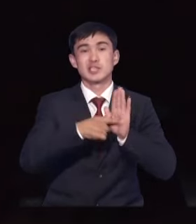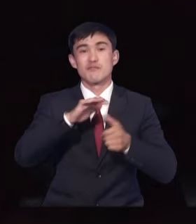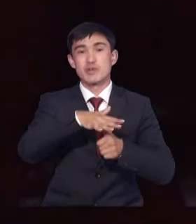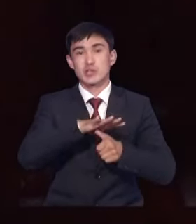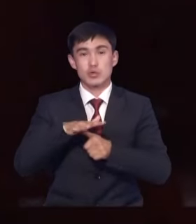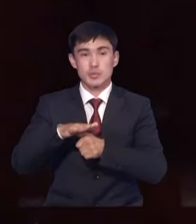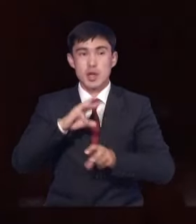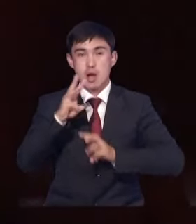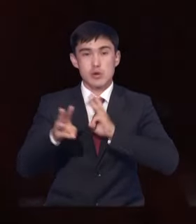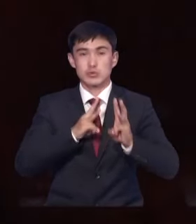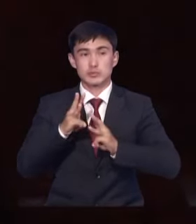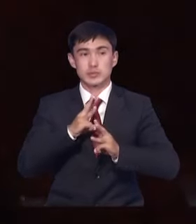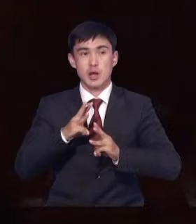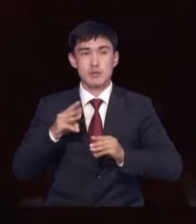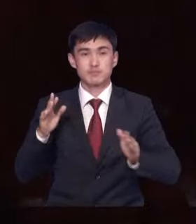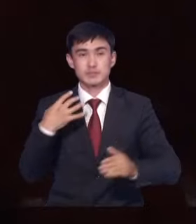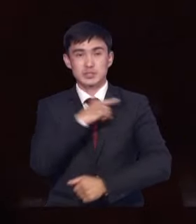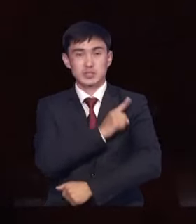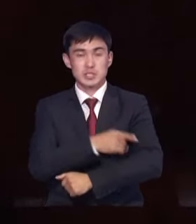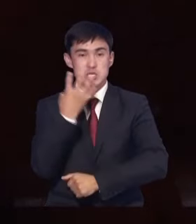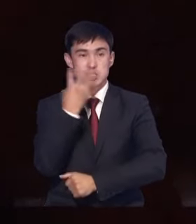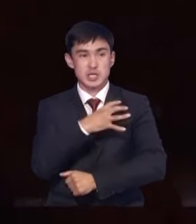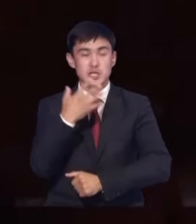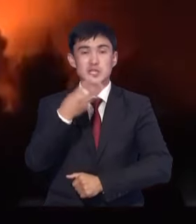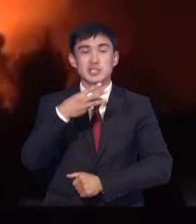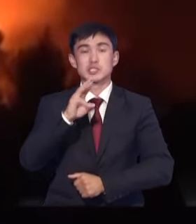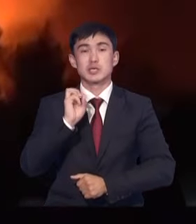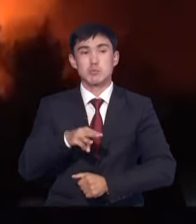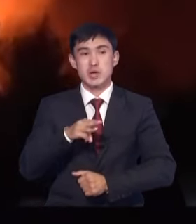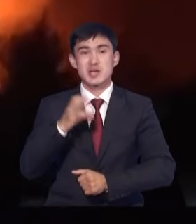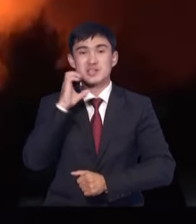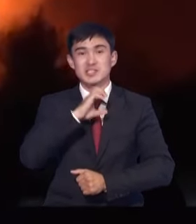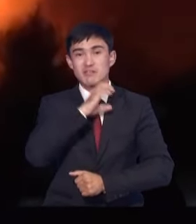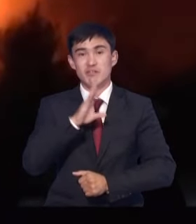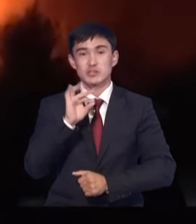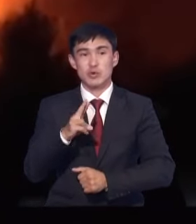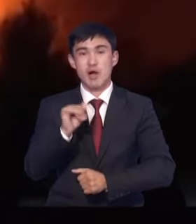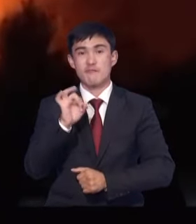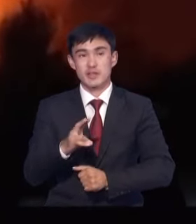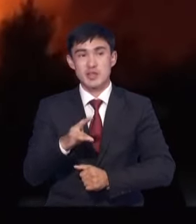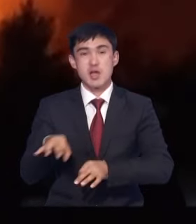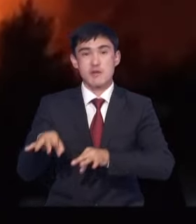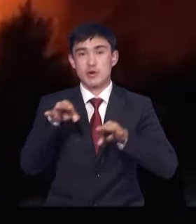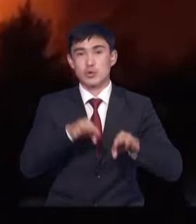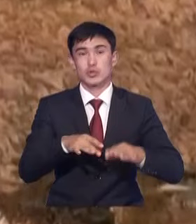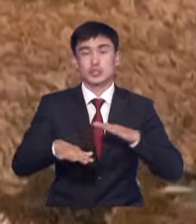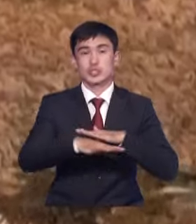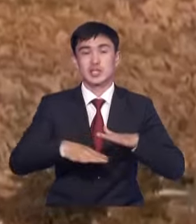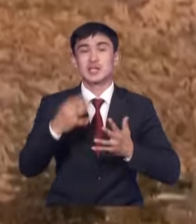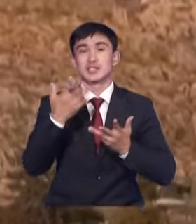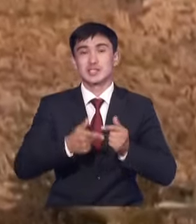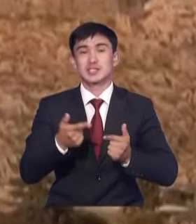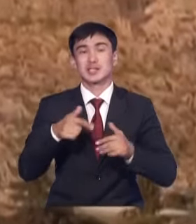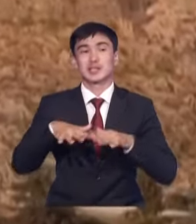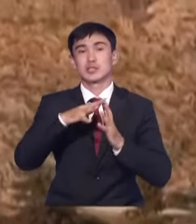вертолетов. Огонь бушует на фоне аномальной жары. В радиусе 30 километров к северо-востоку от Афин эвакуированы жители сразу